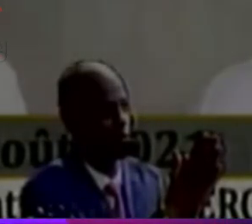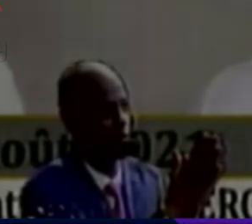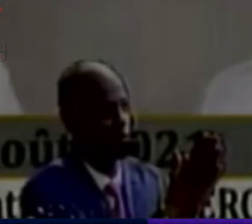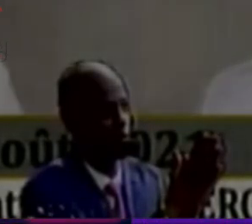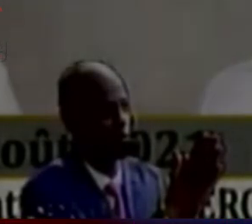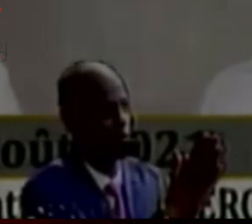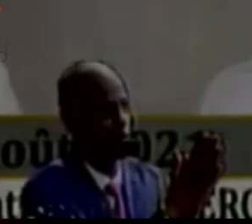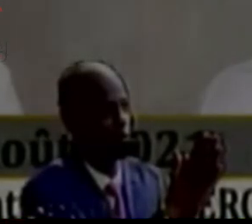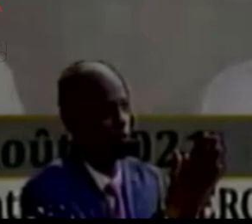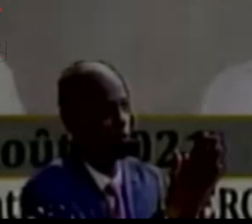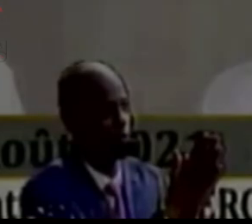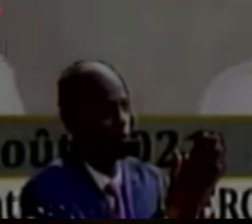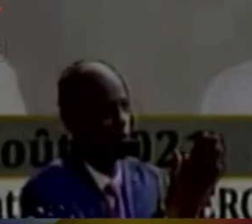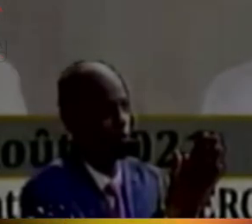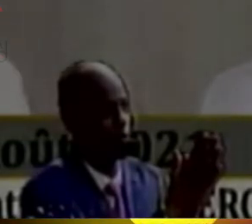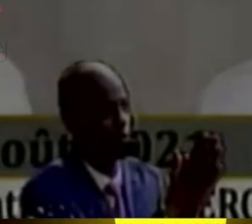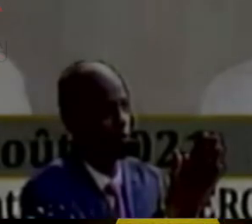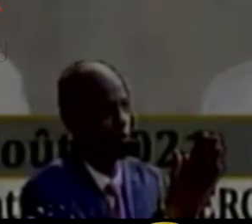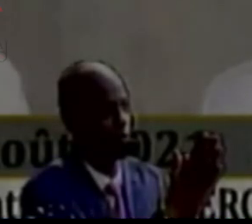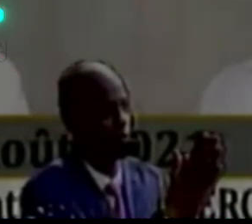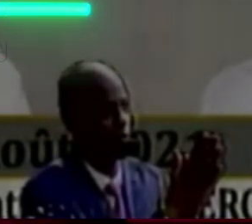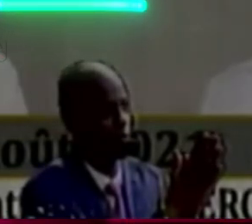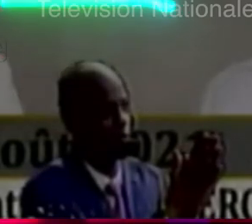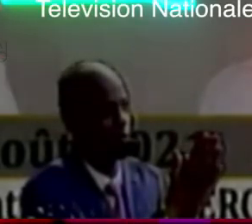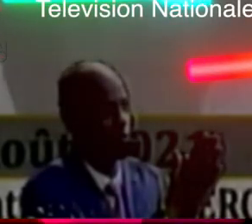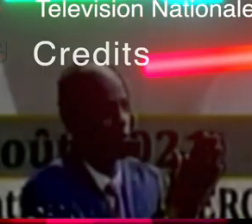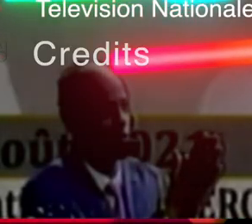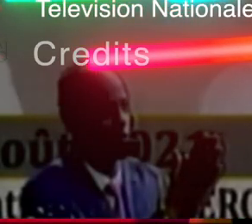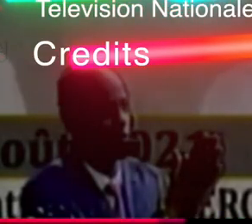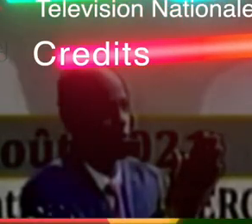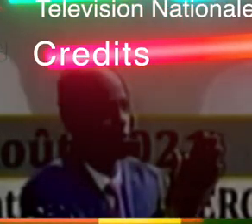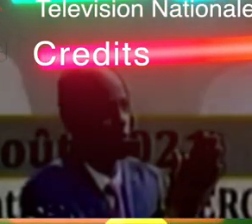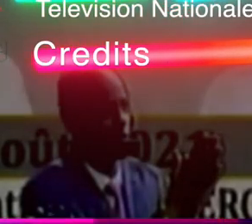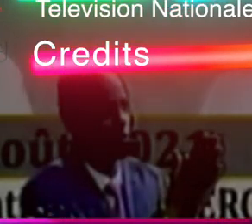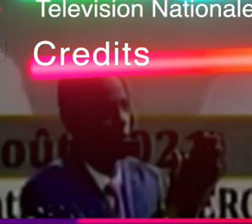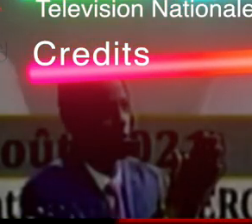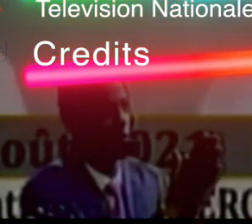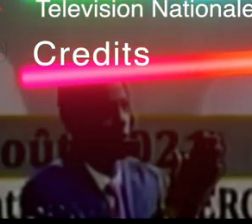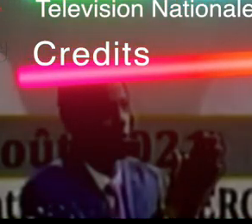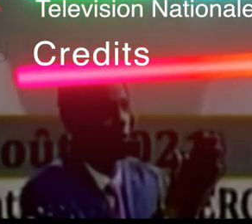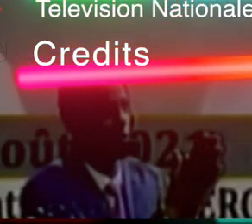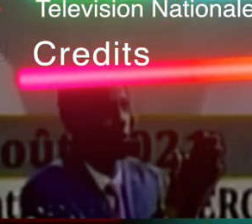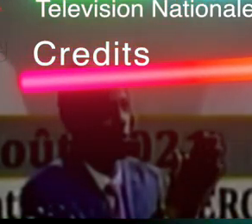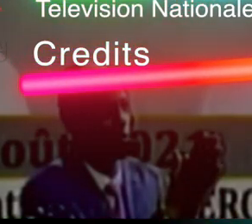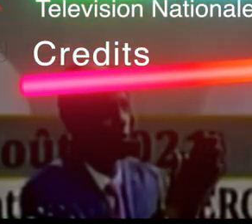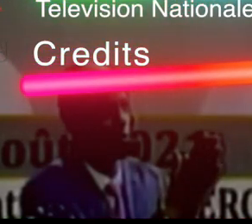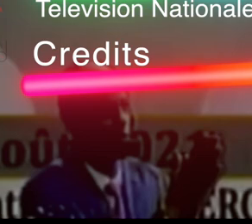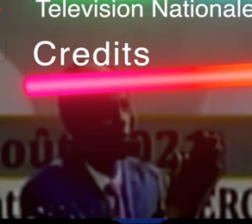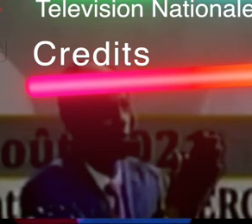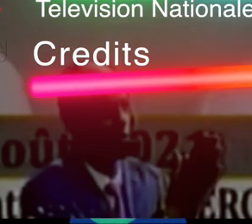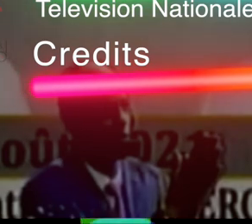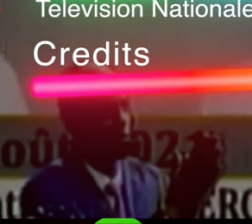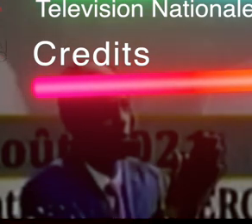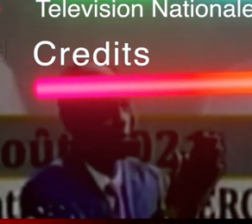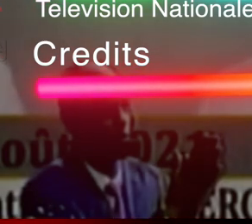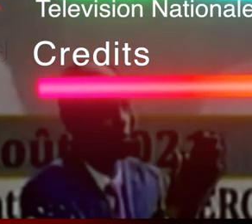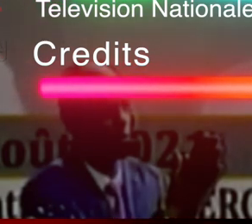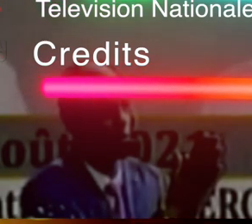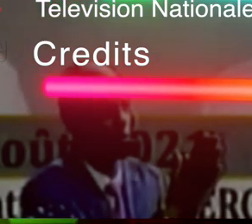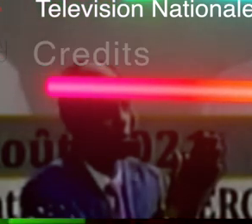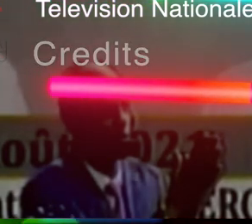vendredi 10h, 4h et puis samedi 10h, 16h, qui c'est 4h. Et puis, nous avons un pack historique Canassic et